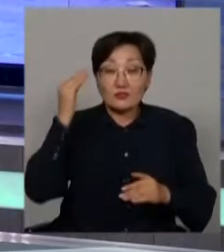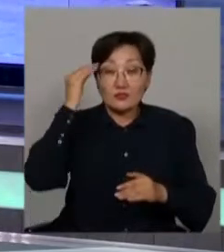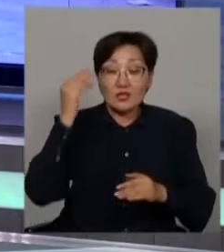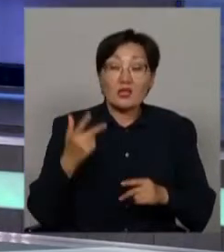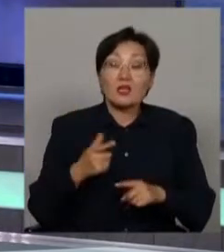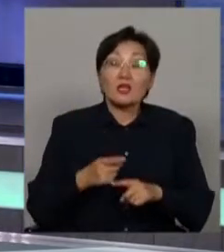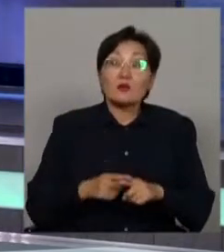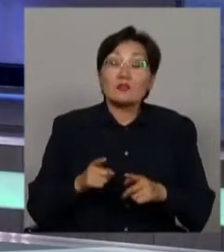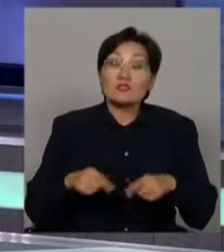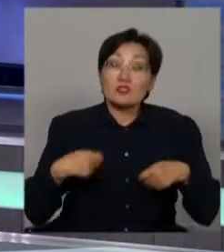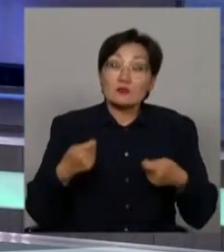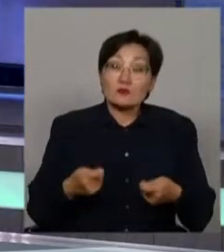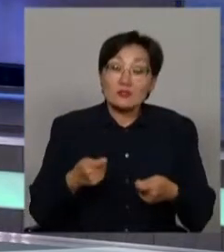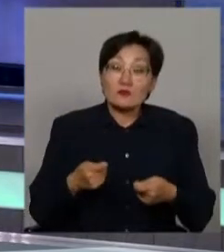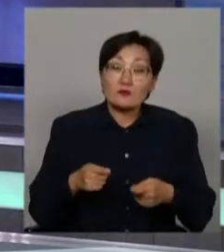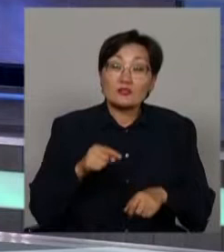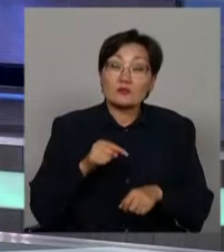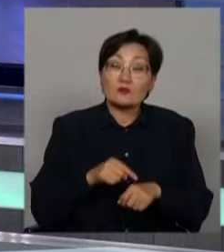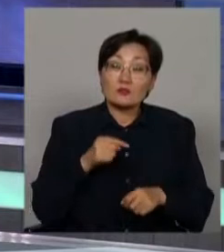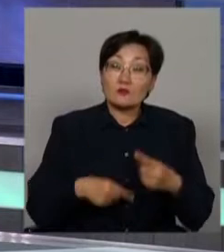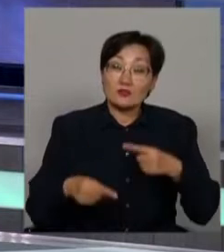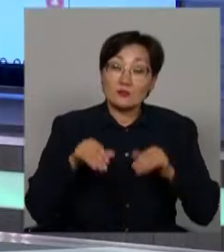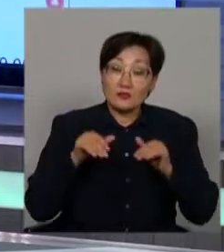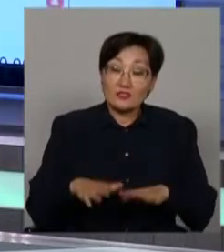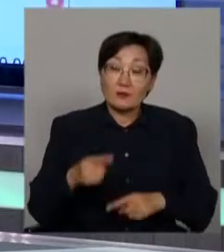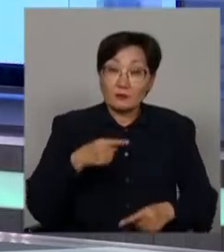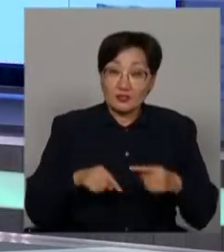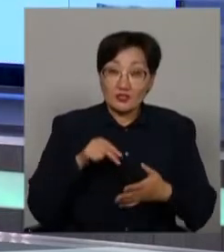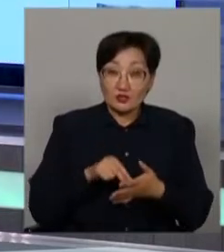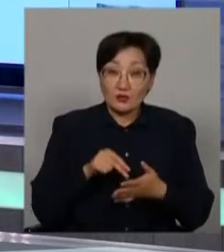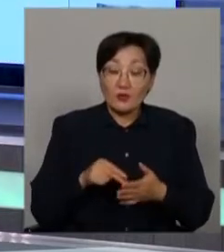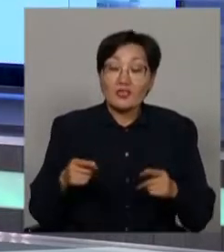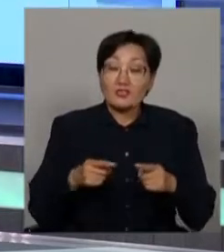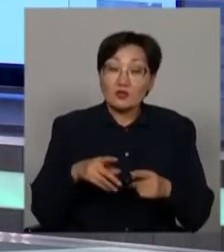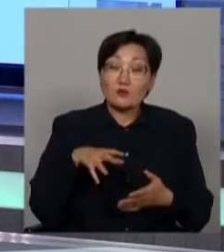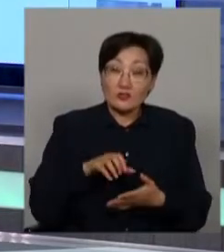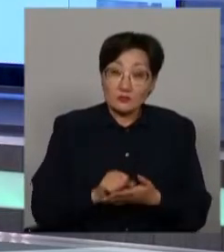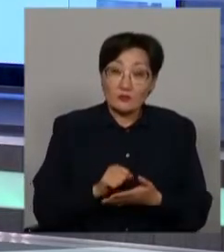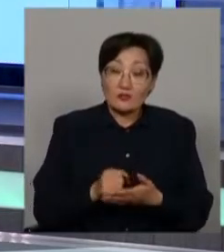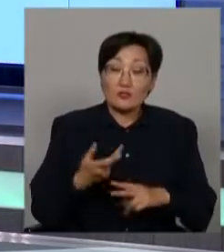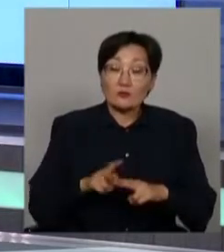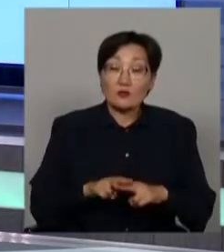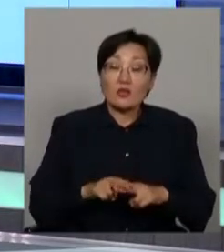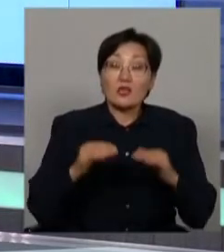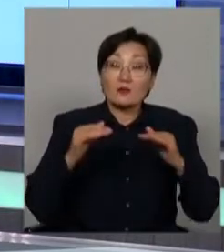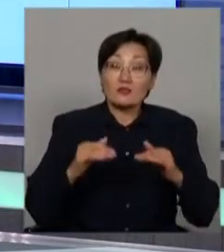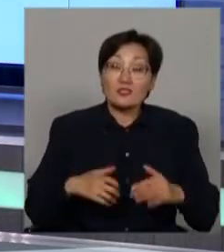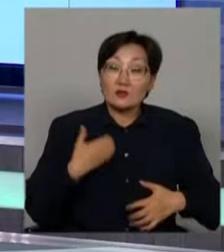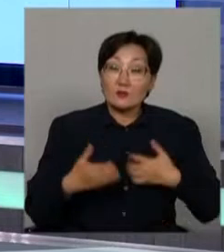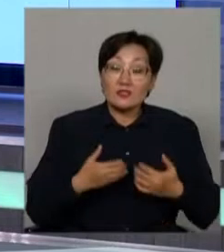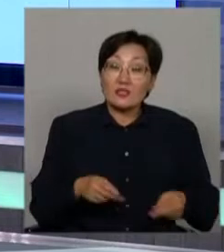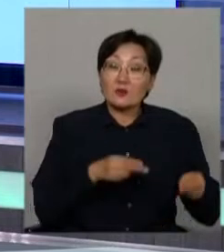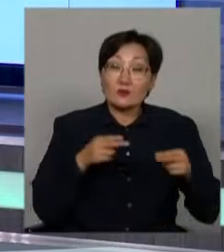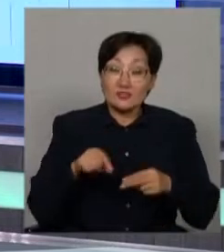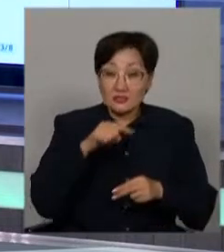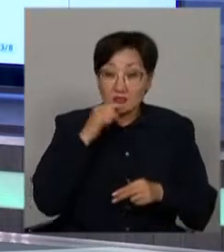треть арендодателей, ощутив застой, решили вернуть прежнюю стоимость платы за съемные квартиры. При этом спал и ажиотаж, вызванный миграцией